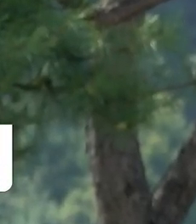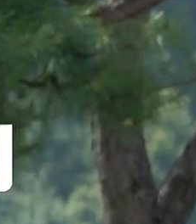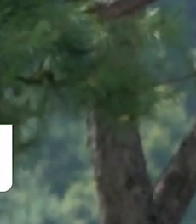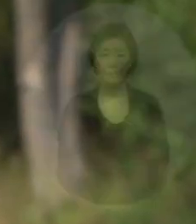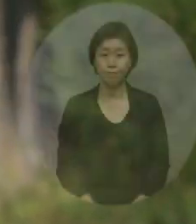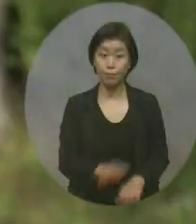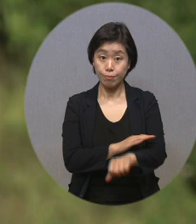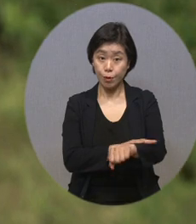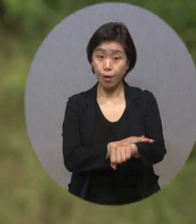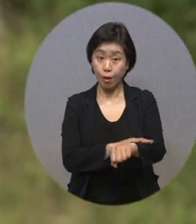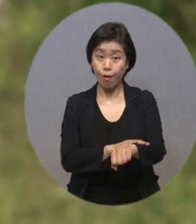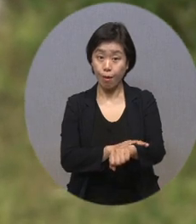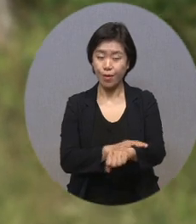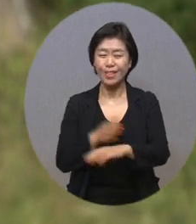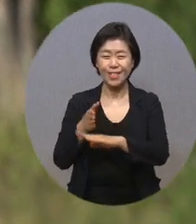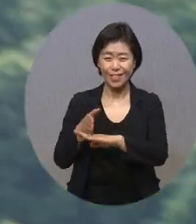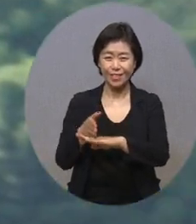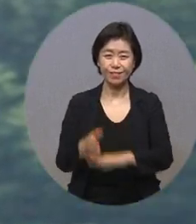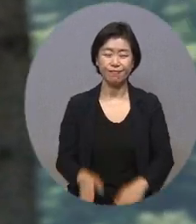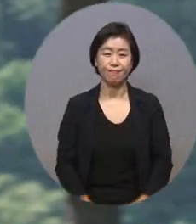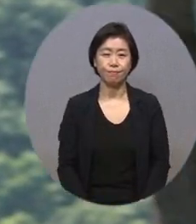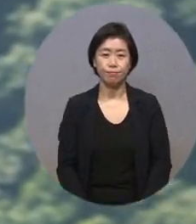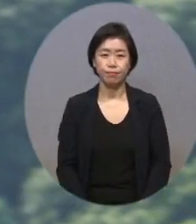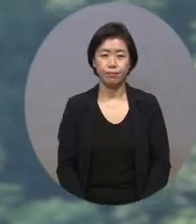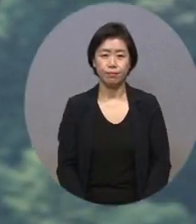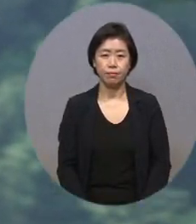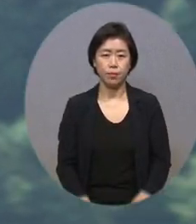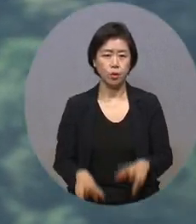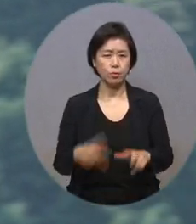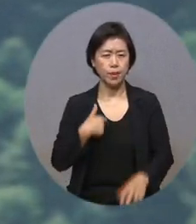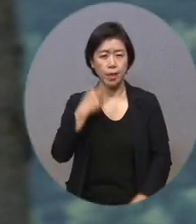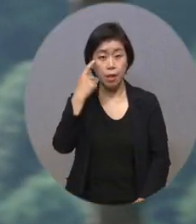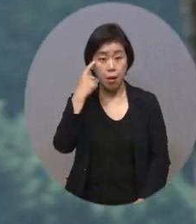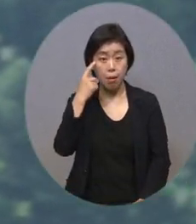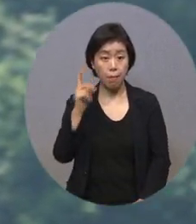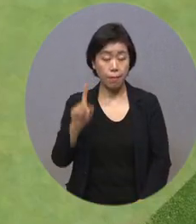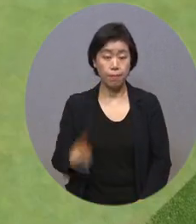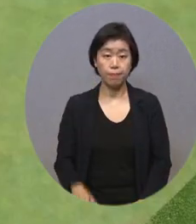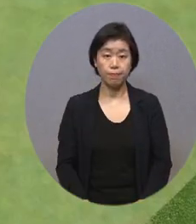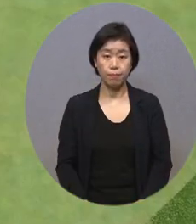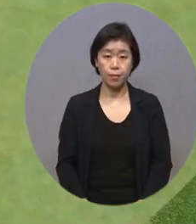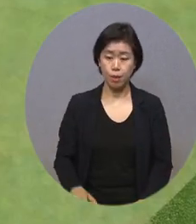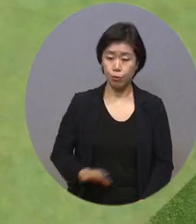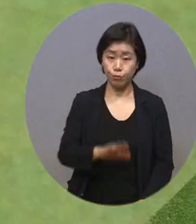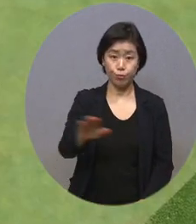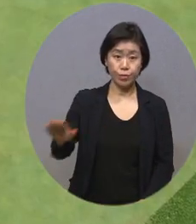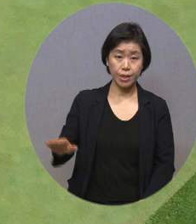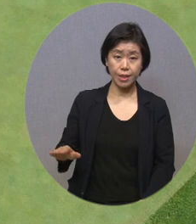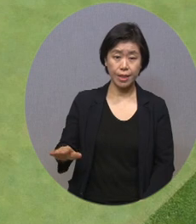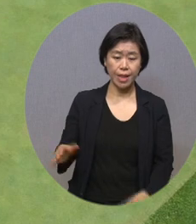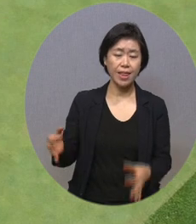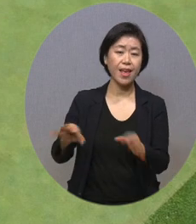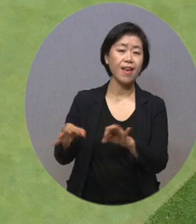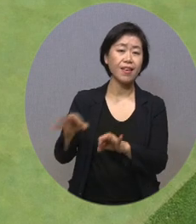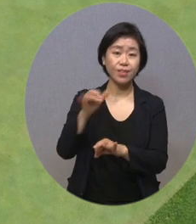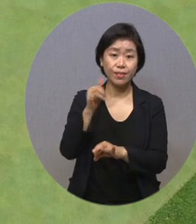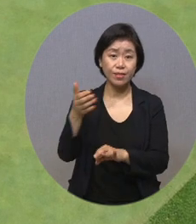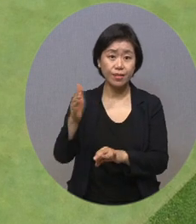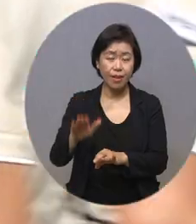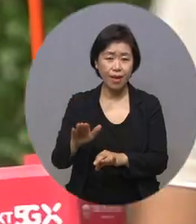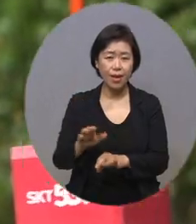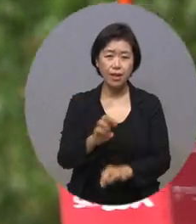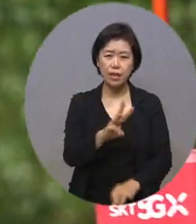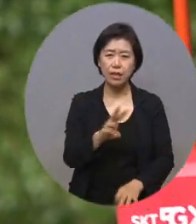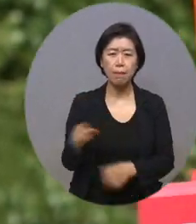나이스. 감사합니다. 나 지금 생각해보니까 우리끼리 내기도 내긴데 쓰리퍼스 하면 안